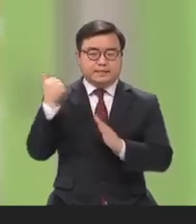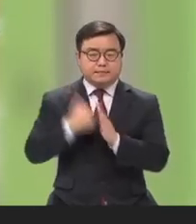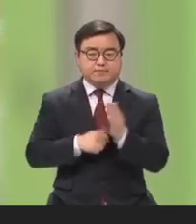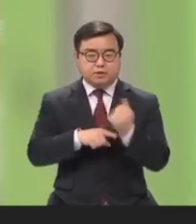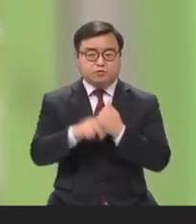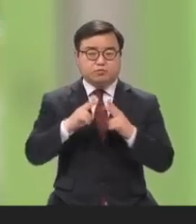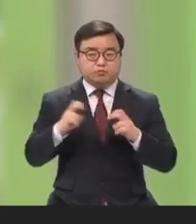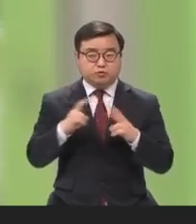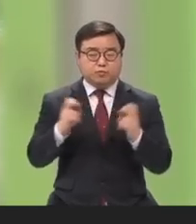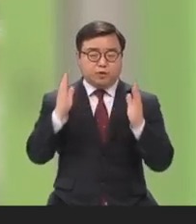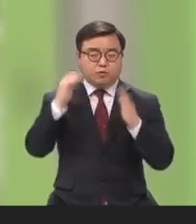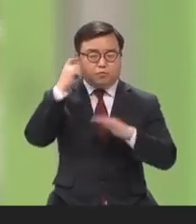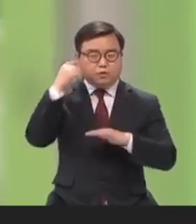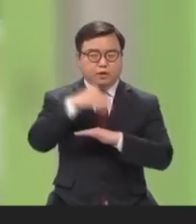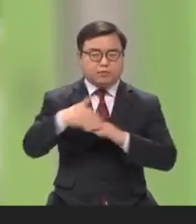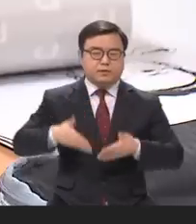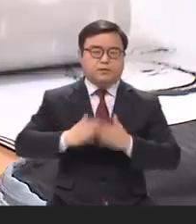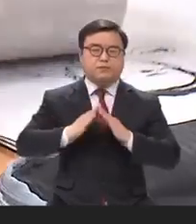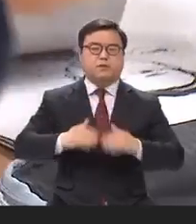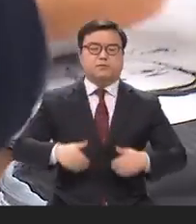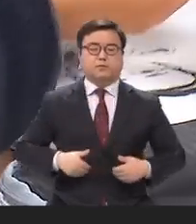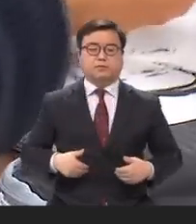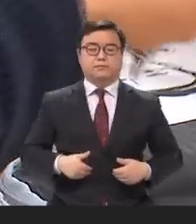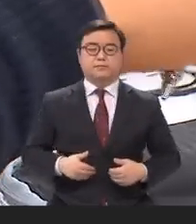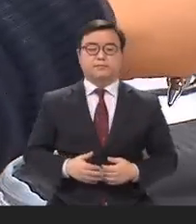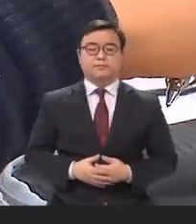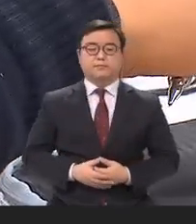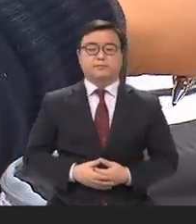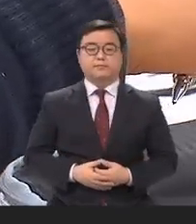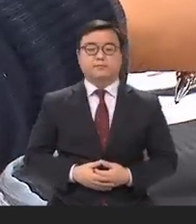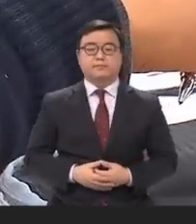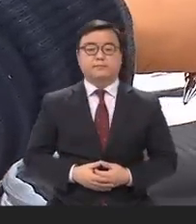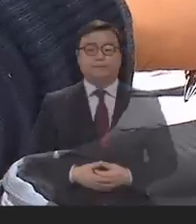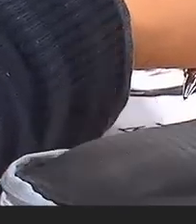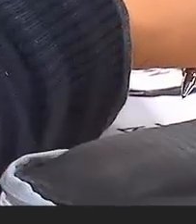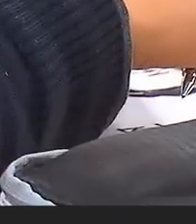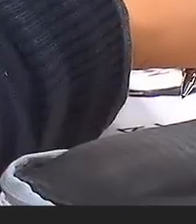설계하는 것이 중요하다고 조언합니다. EBS 뉴스 이동현입니다. 태양전지.